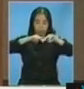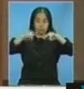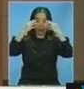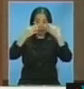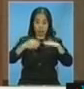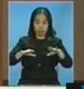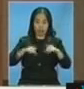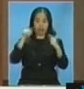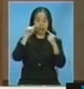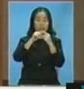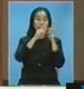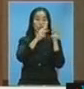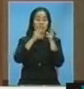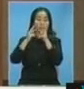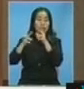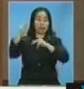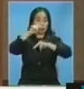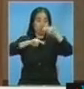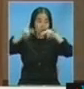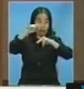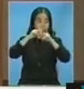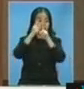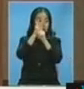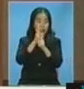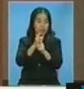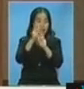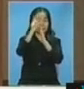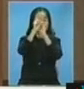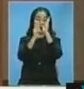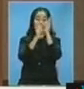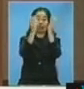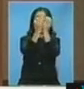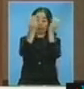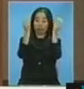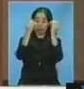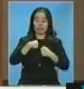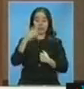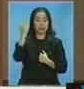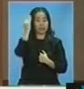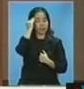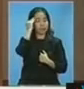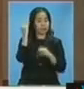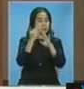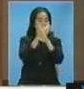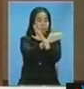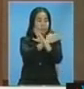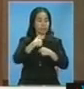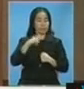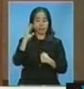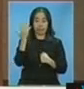งและจากขบวนการตรวจสอบที่เป็นไปตามหลักรัฐธรรมนูญซึ่งไม่ทราบมาก่อนค่ะน